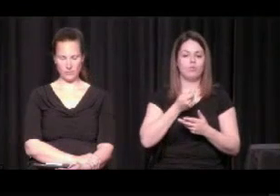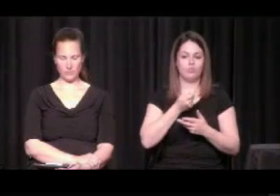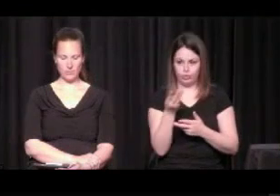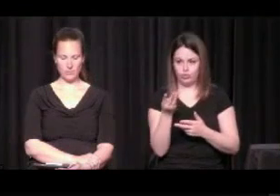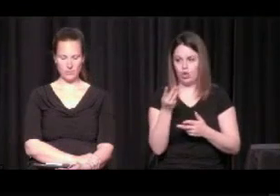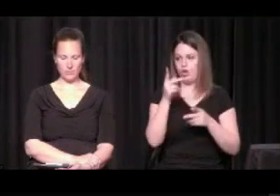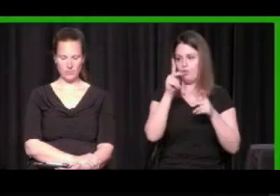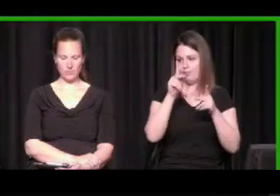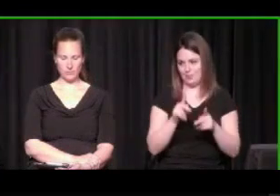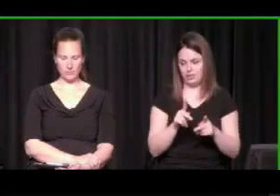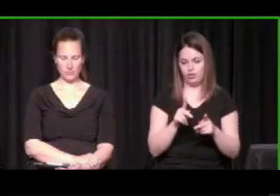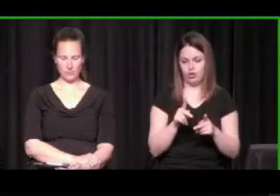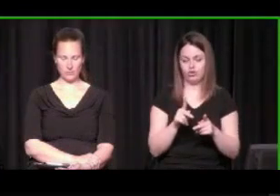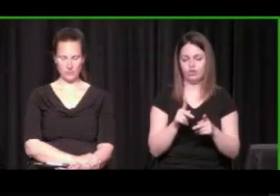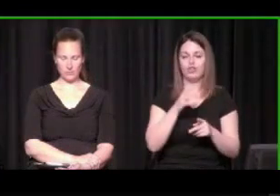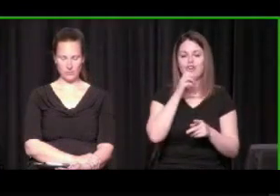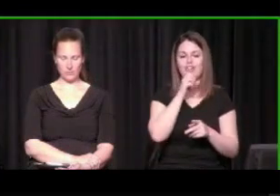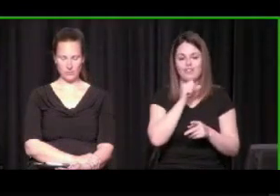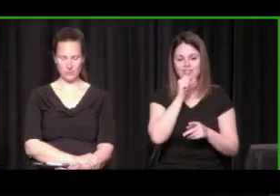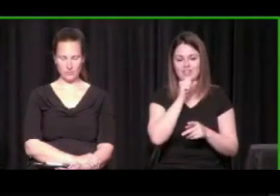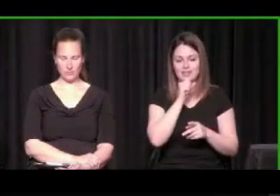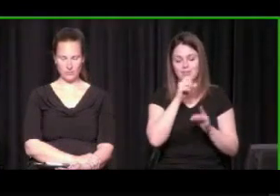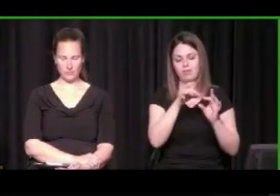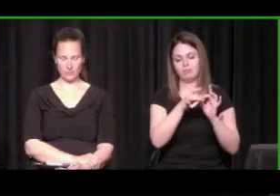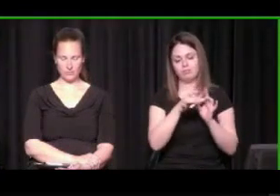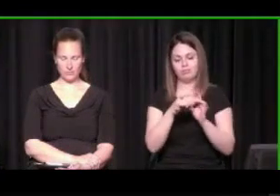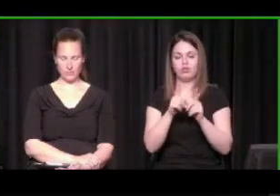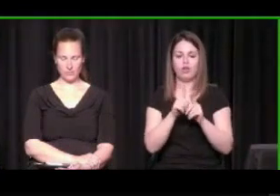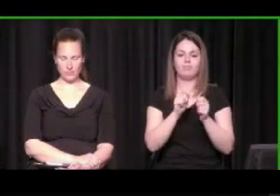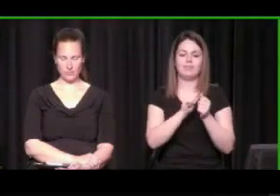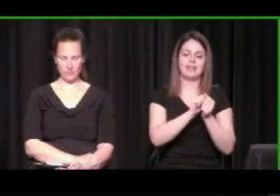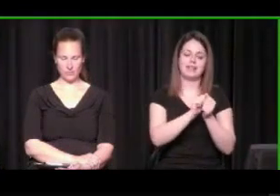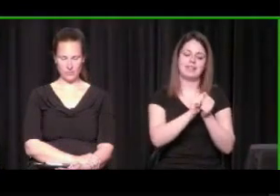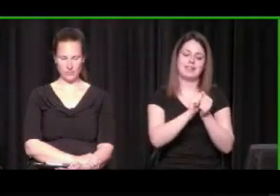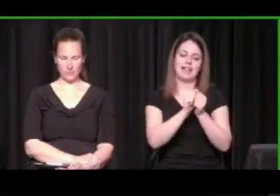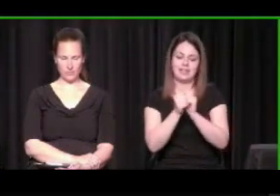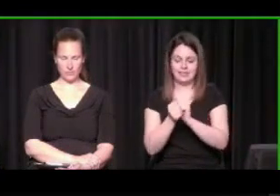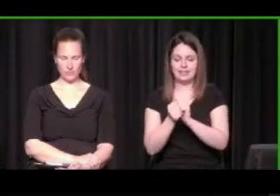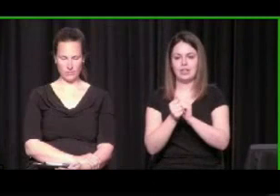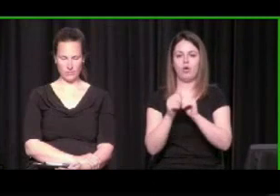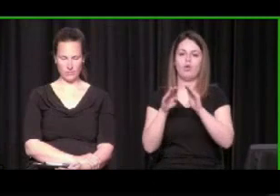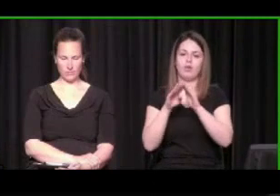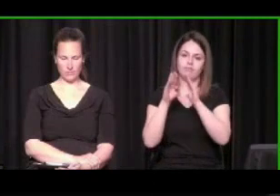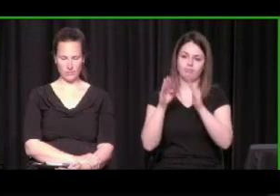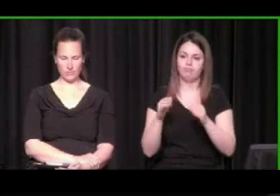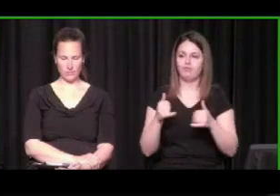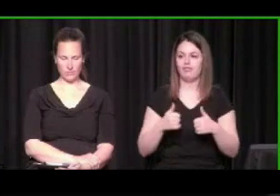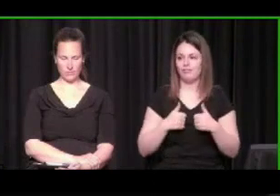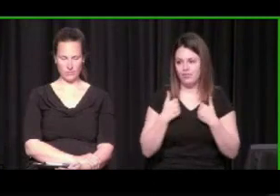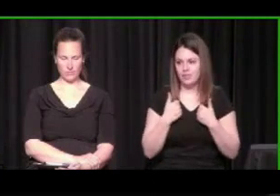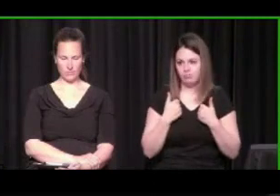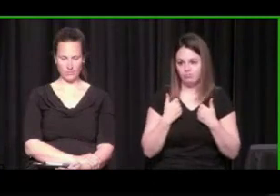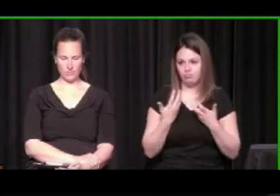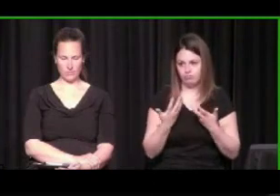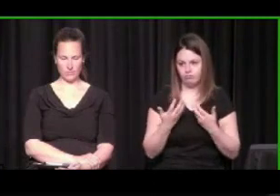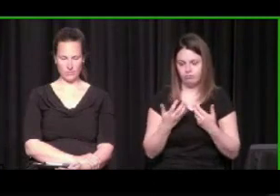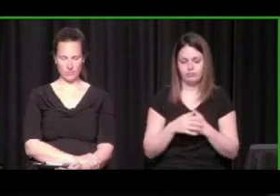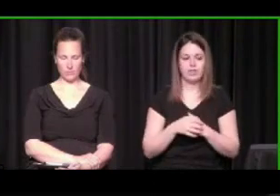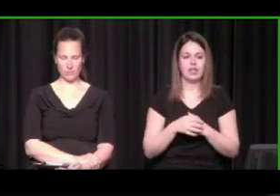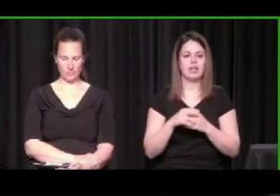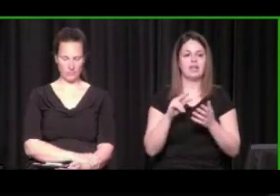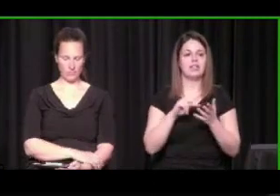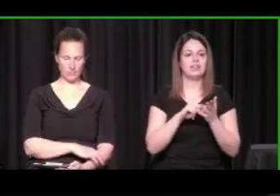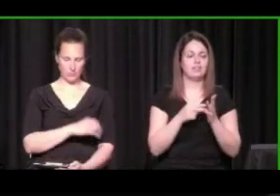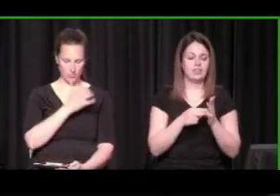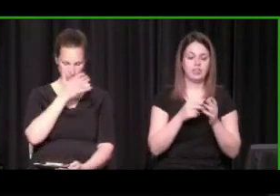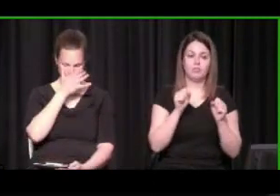plusieurs personnes, le vieillissement va être associé à des transitions sur le plan résidentiel. C'est-à-dire que ces transitions-là vont